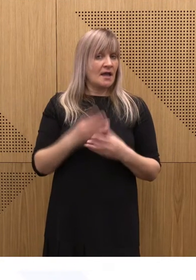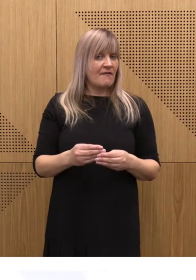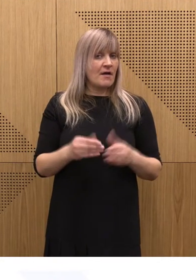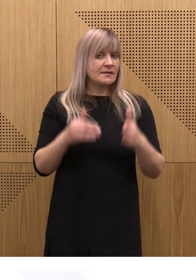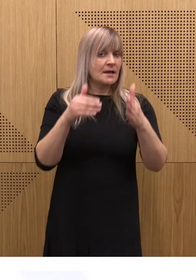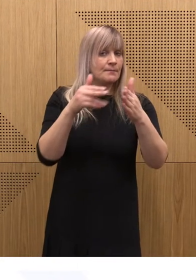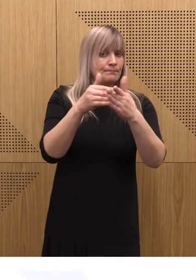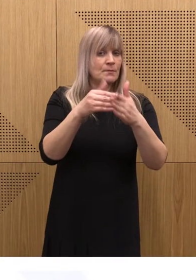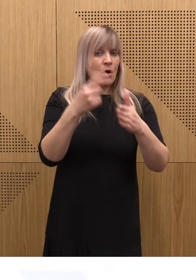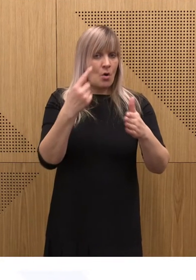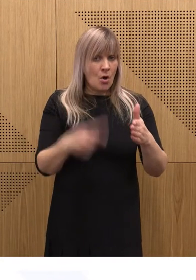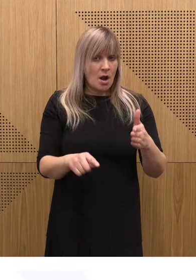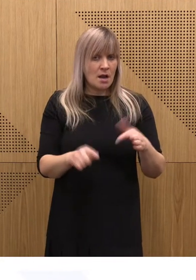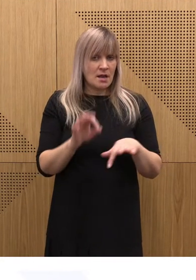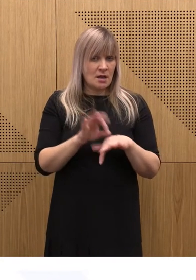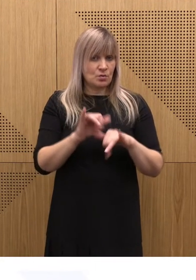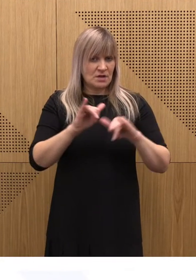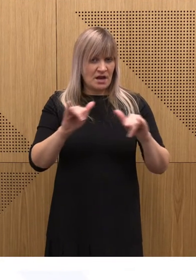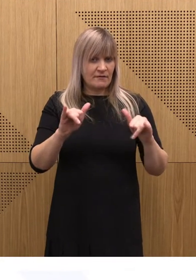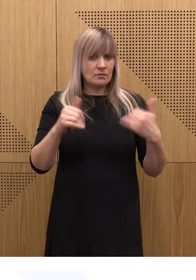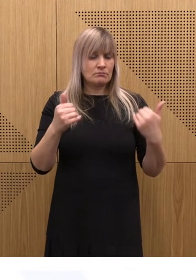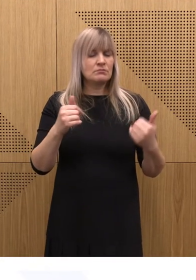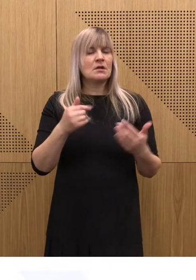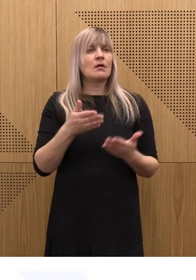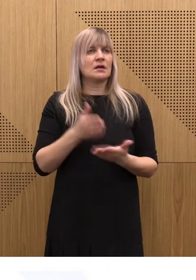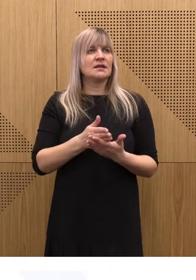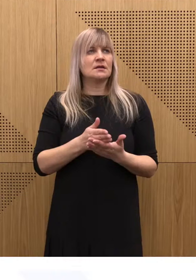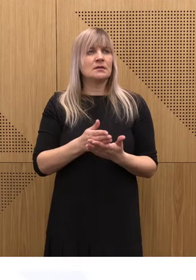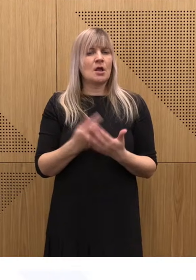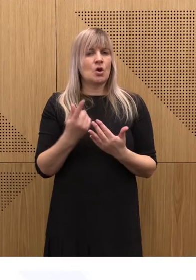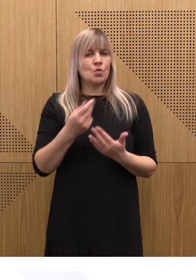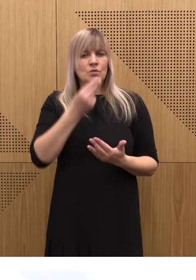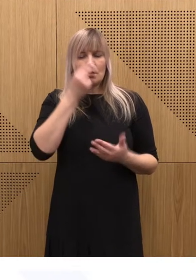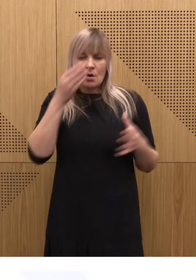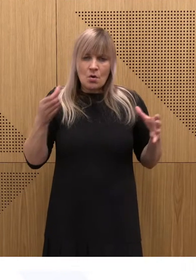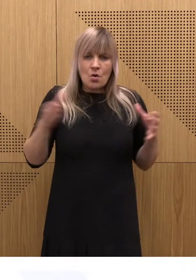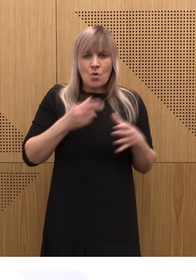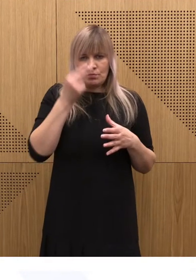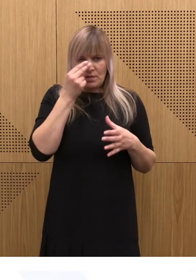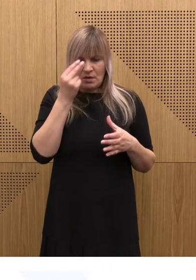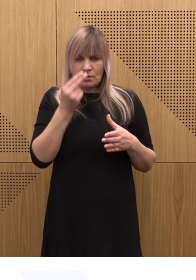ma olen täiesti veendunud, et saame ka nüüd, kui ühiselt pingutame.